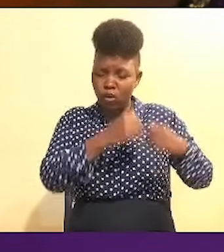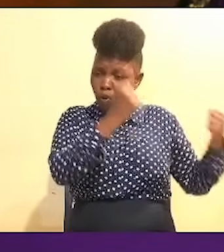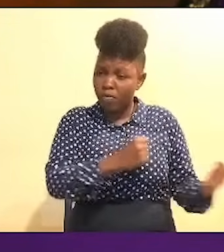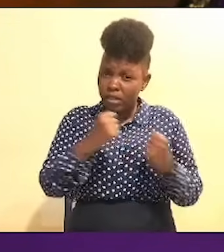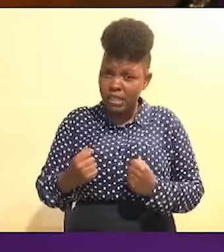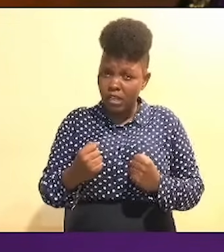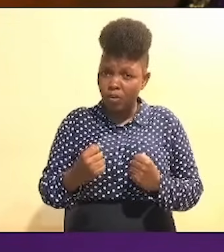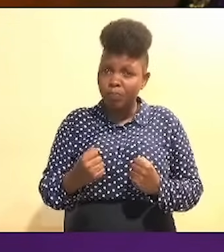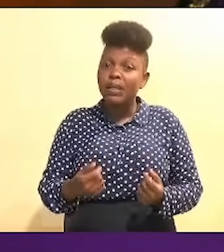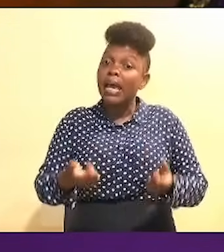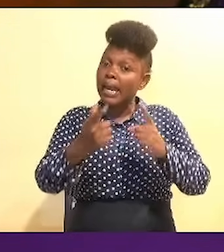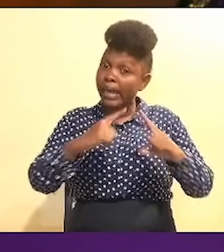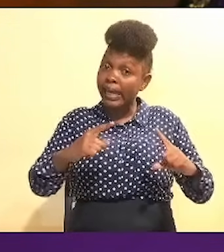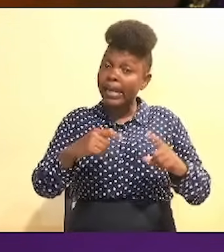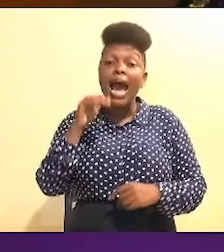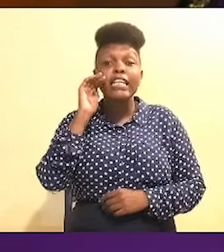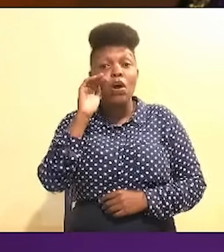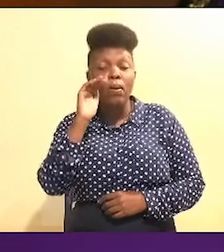vitu vinavyoonekana, lakini atakuambia,